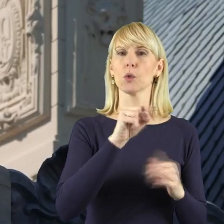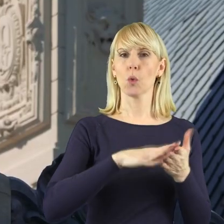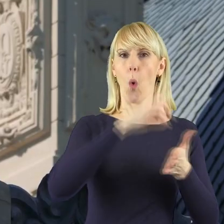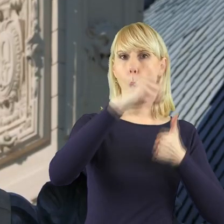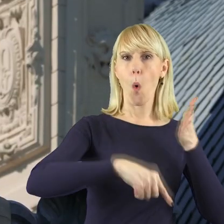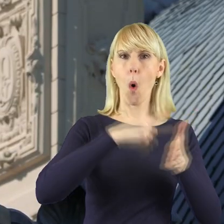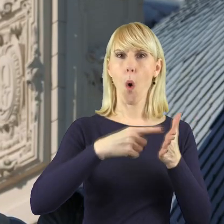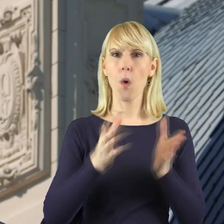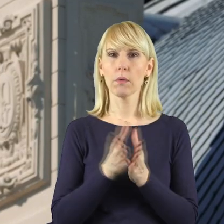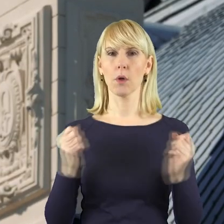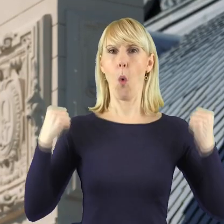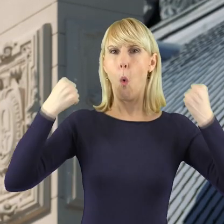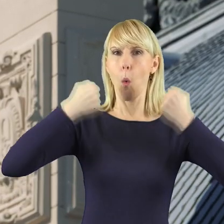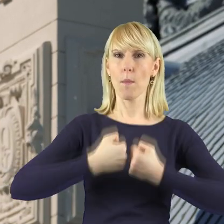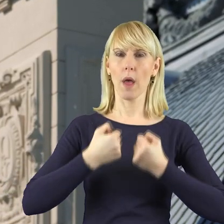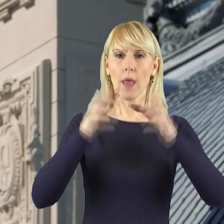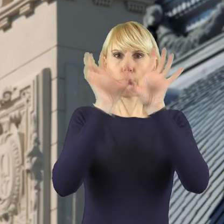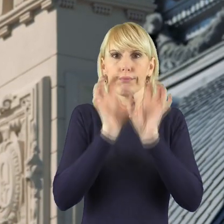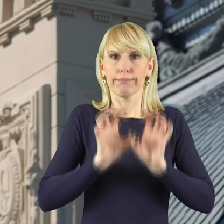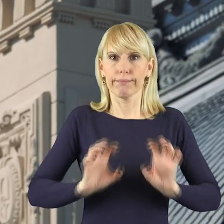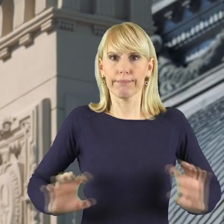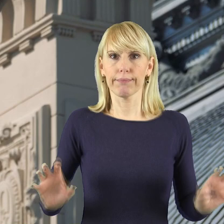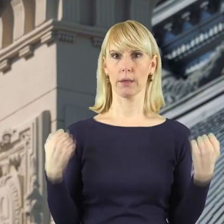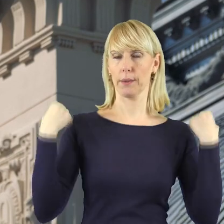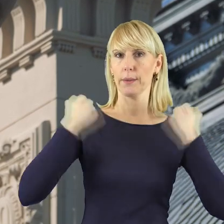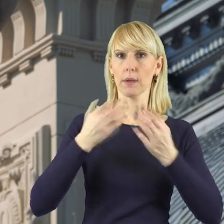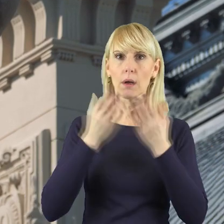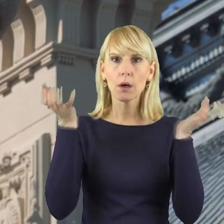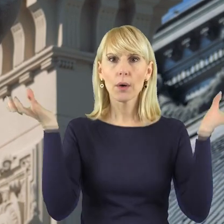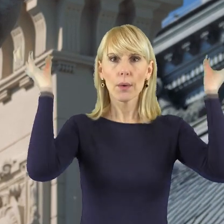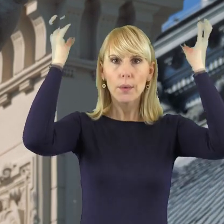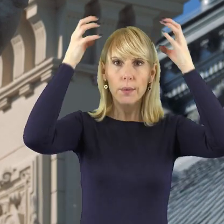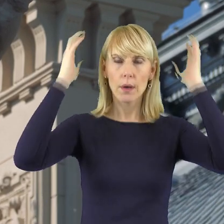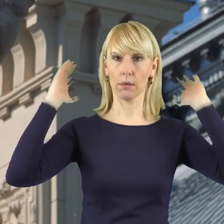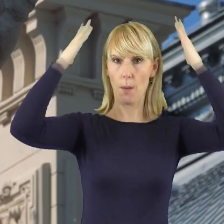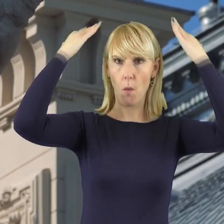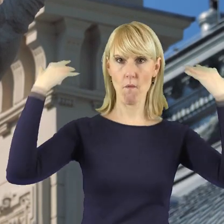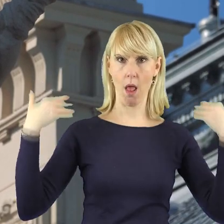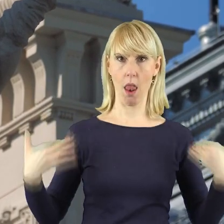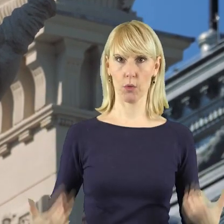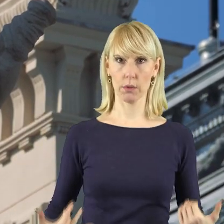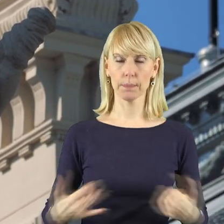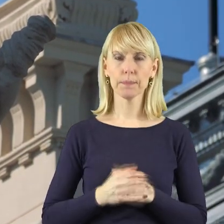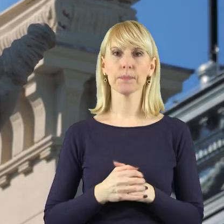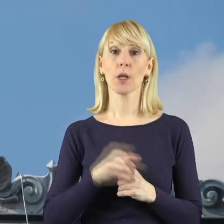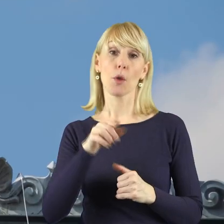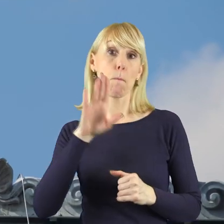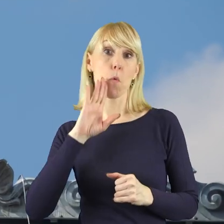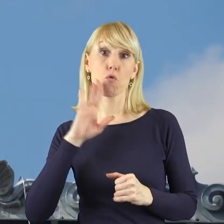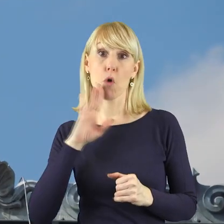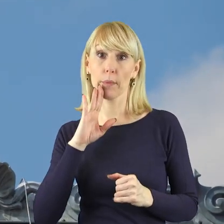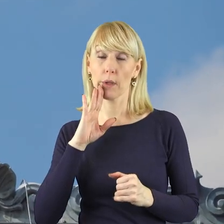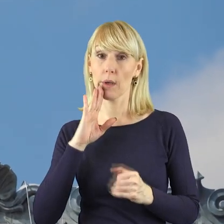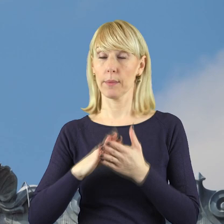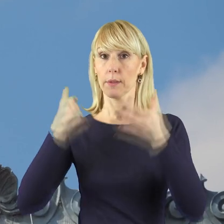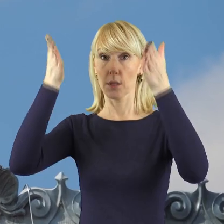kołem ubrana jest w antyczną, drapowaną szatę z narzuconym na głowę płaszczem lub welonem. W podobnej konwencji